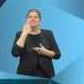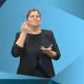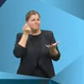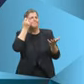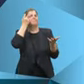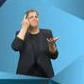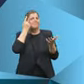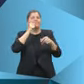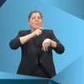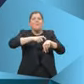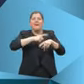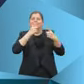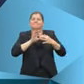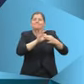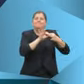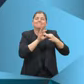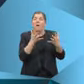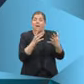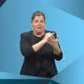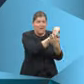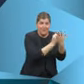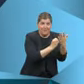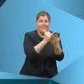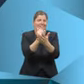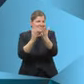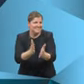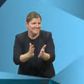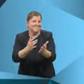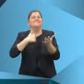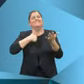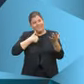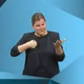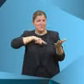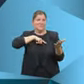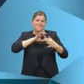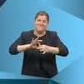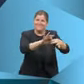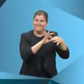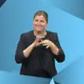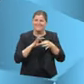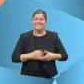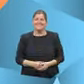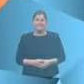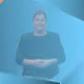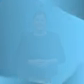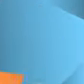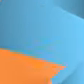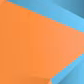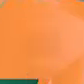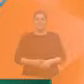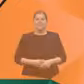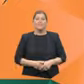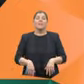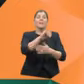compréhension, un moment, un lien avec, entre nous, la pièce d'art et l'artiste. But